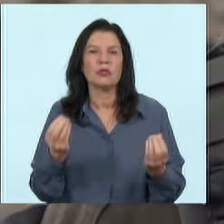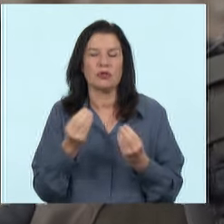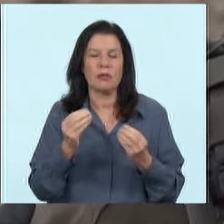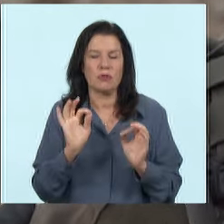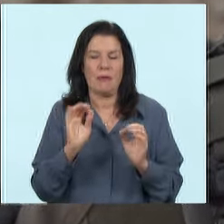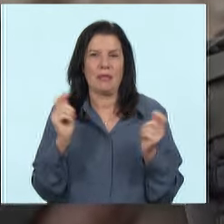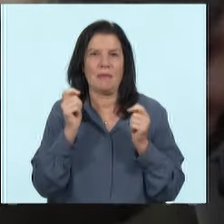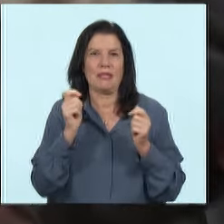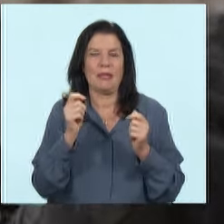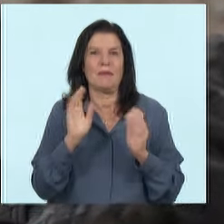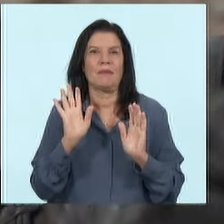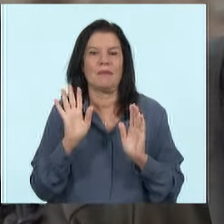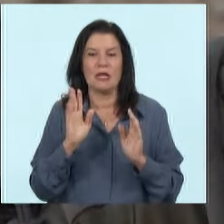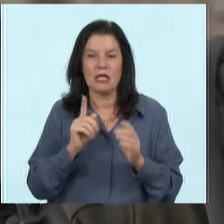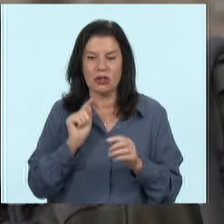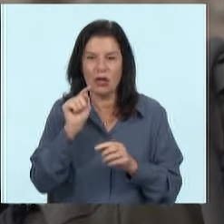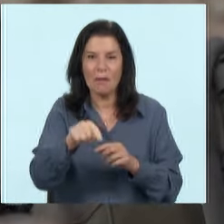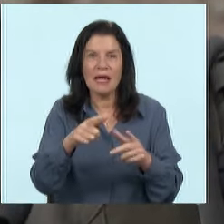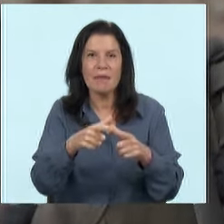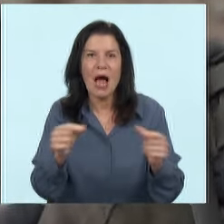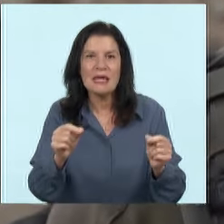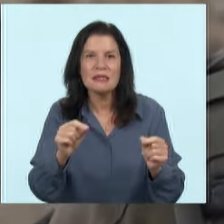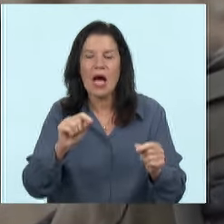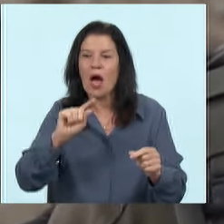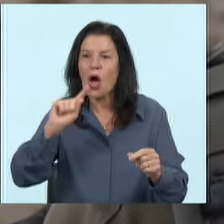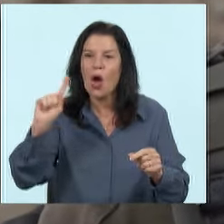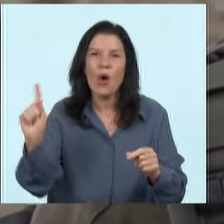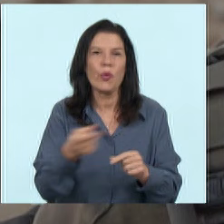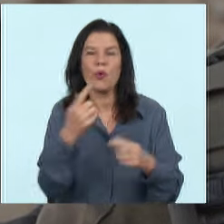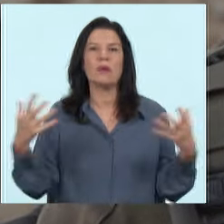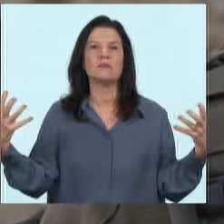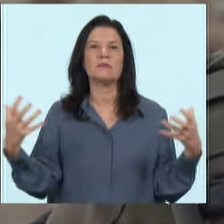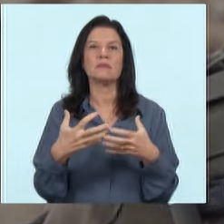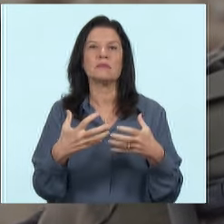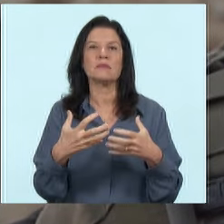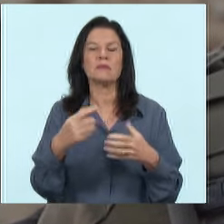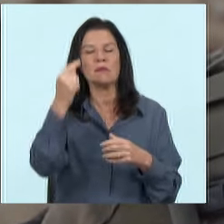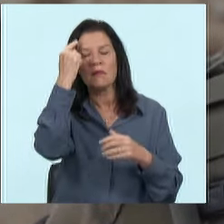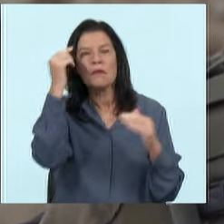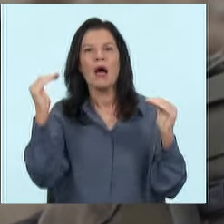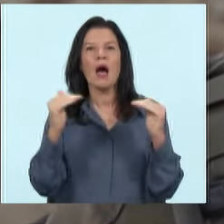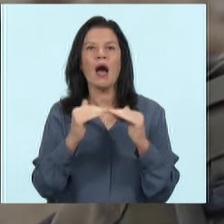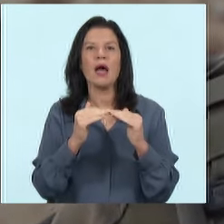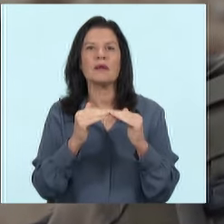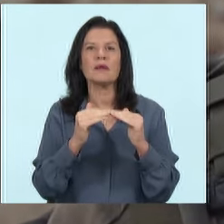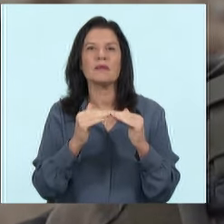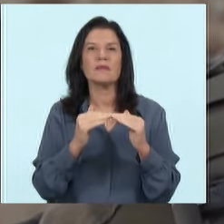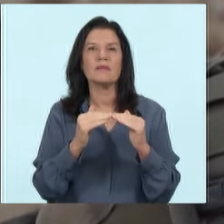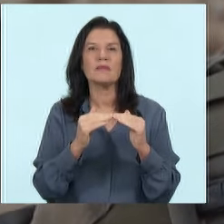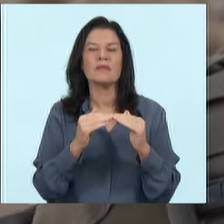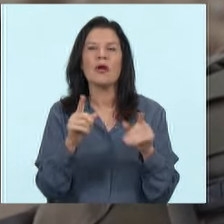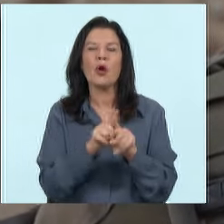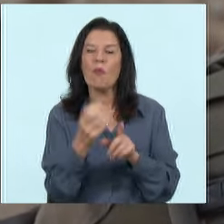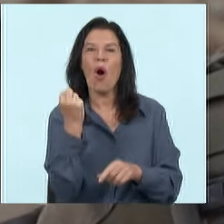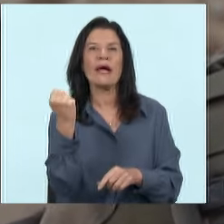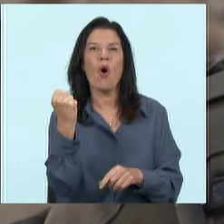באיזה ביחד כזה, מעין אגרוף. האחדות פה היא מדהימה. כן, השאלה היא איך האגרוף נשאר גם כשחוזרים אחורה. האגרוף נשאר